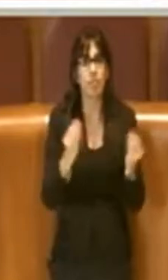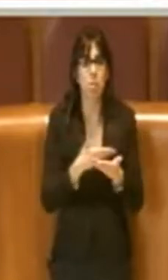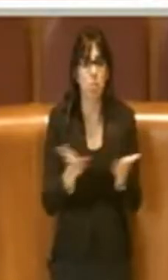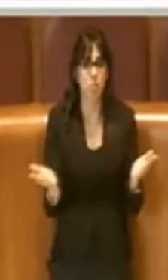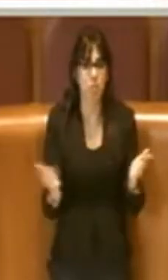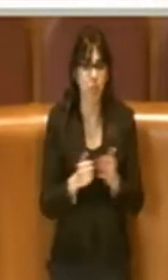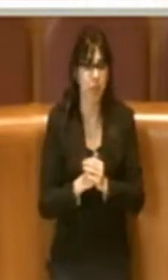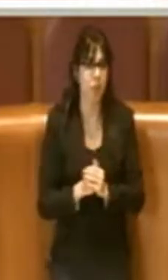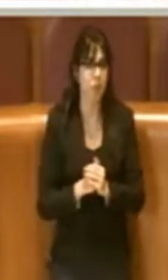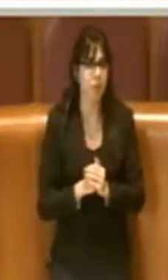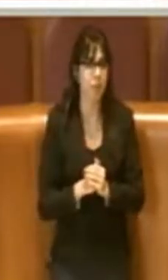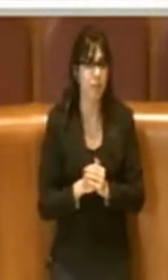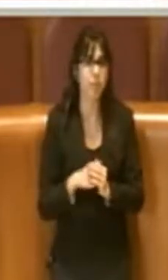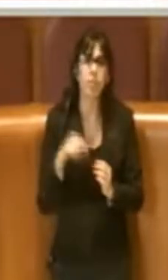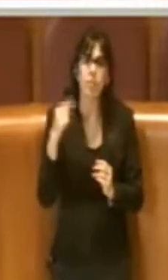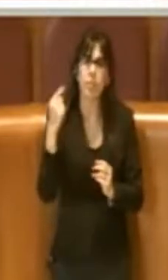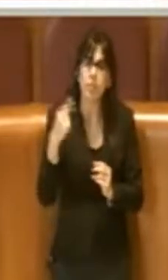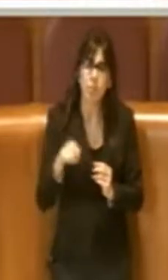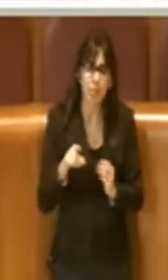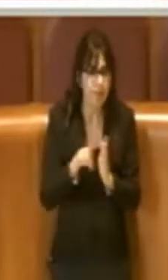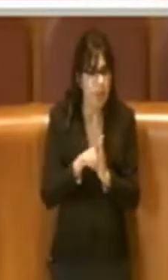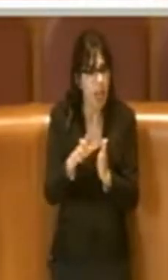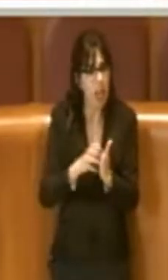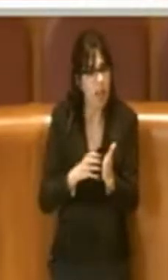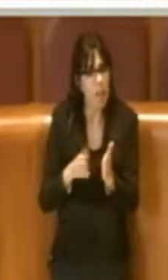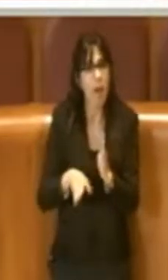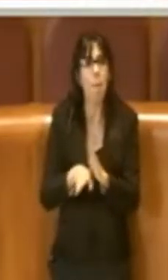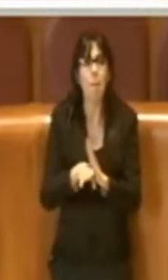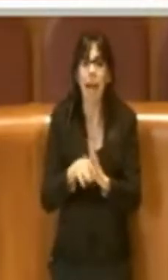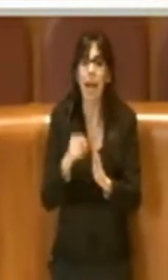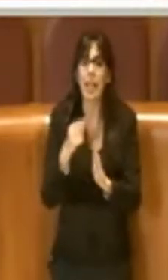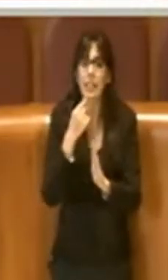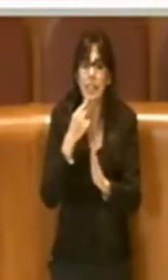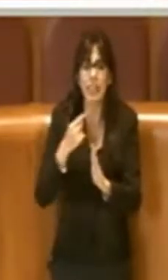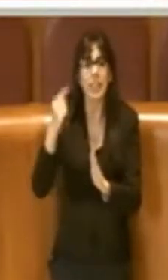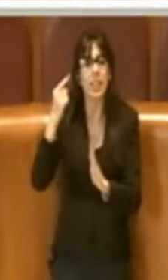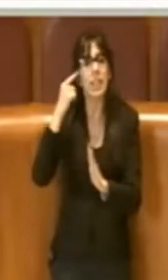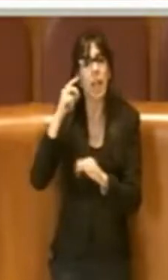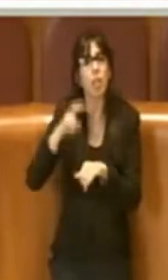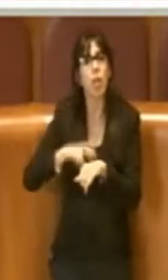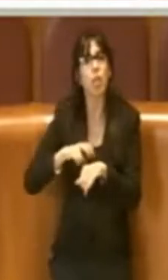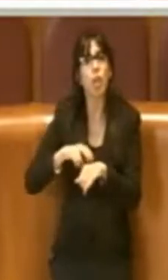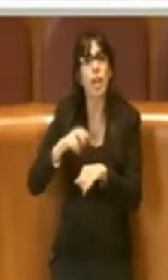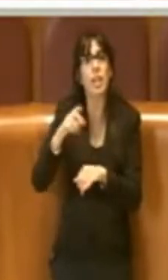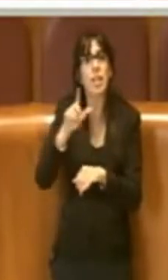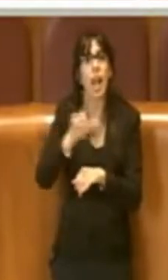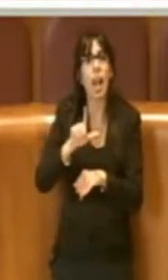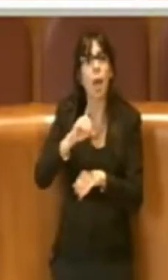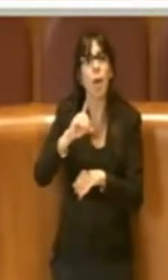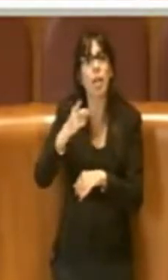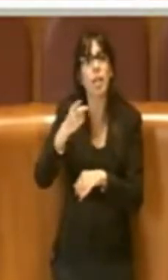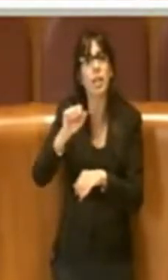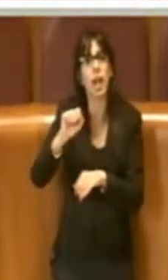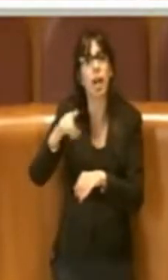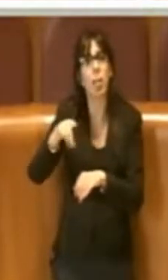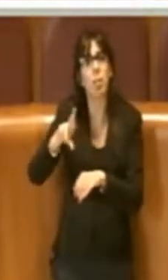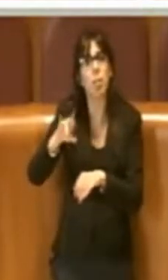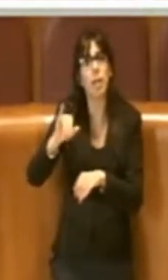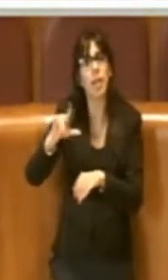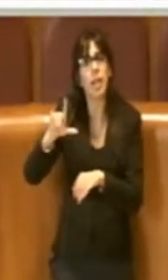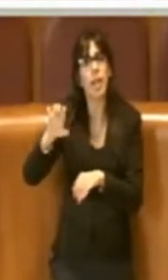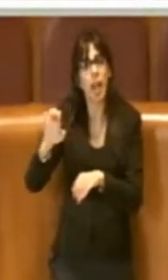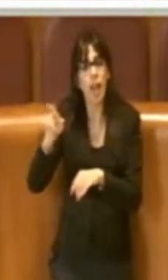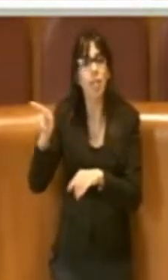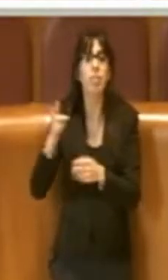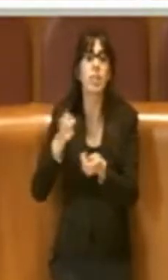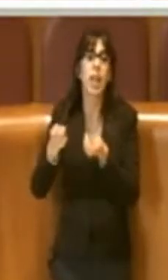dire, da un'idea della dottoressa Laura D'Aprile, direttore della direzione rifiuti, risanamenti e inquinamenti,